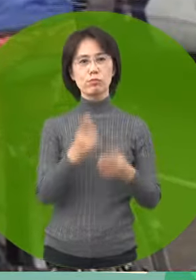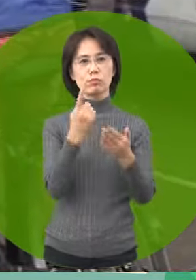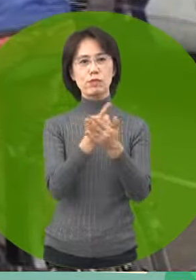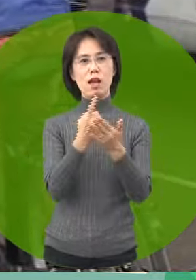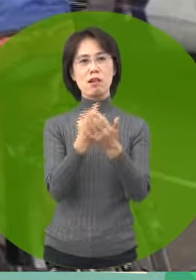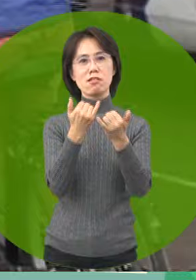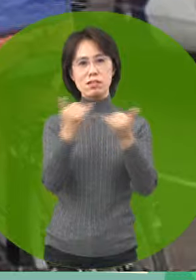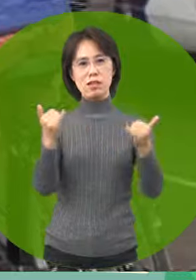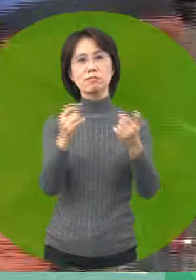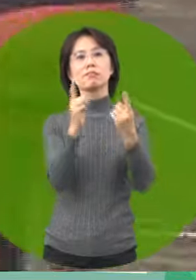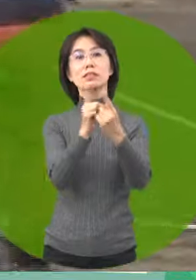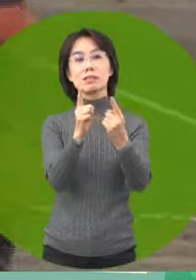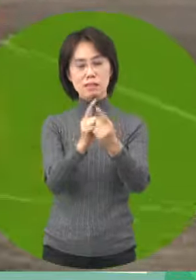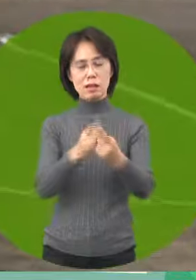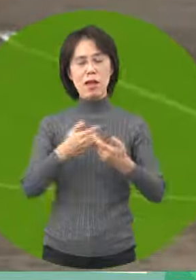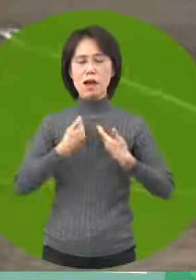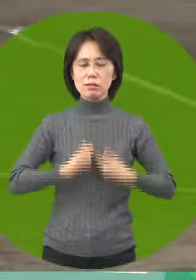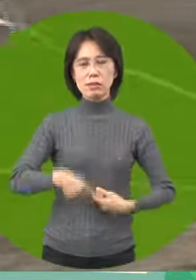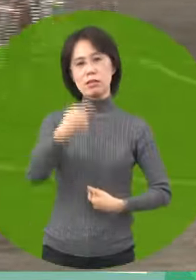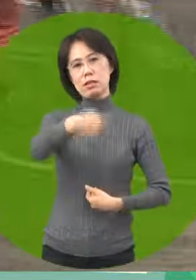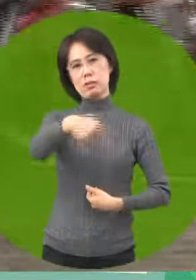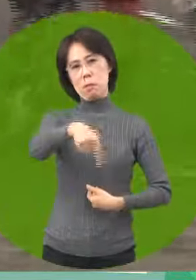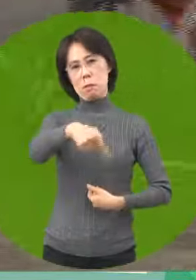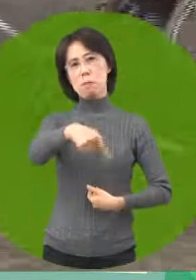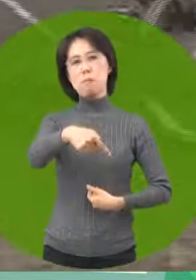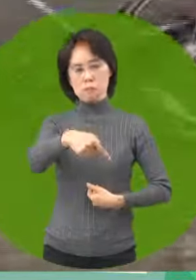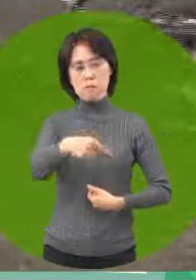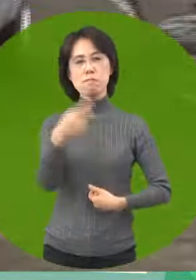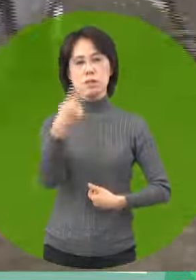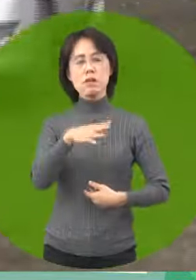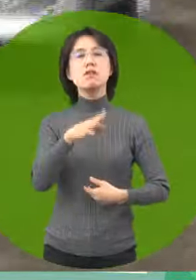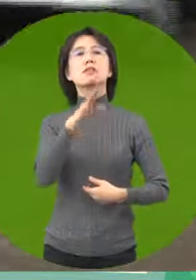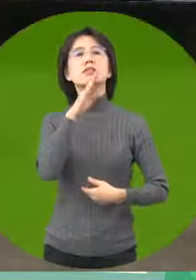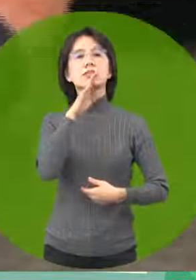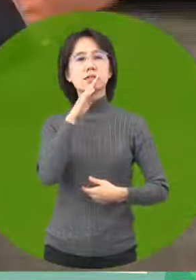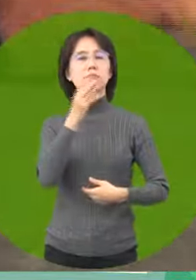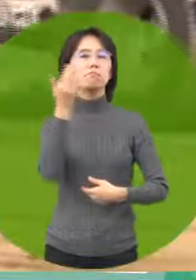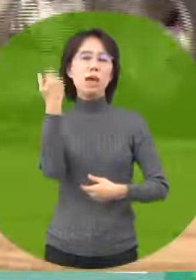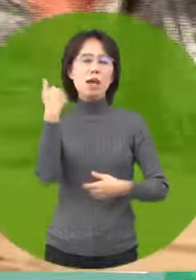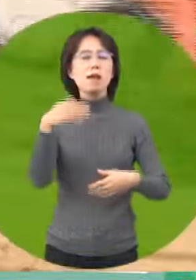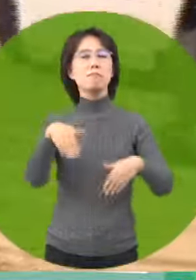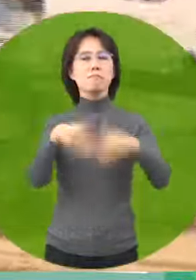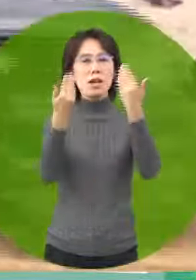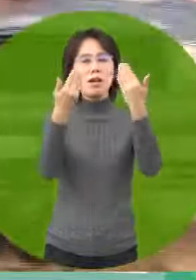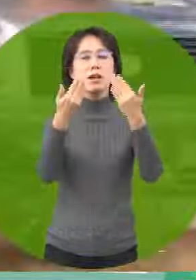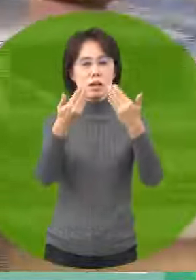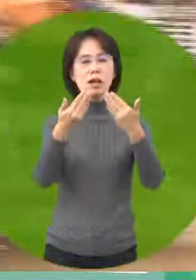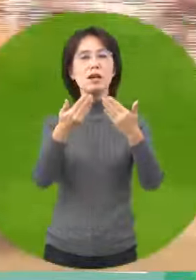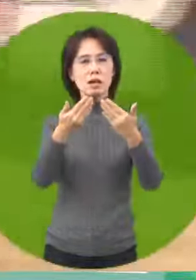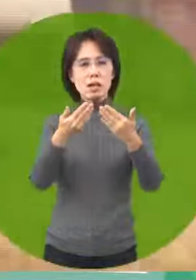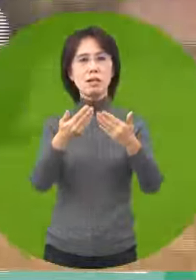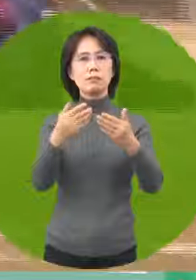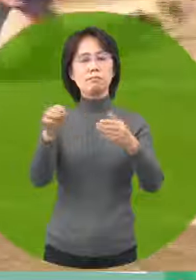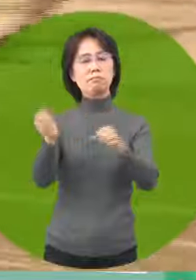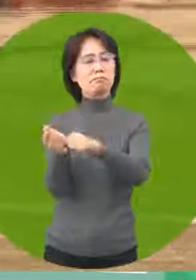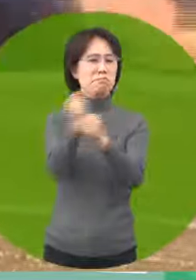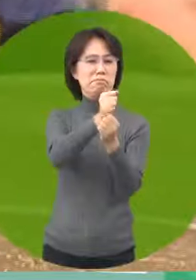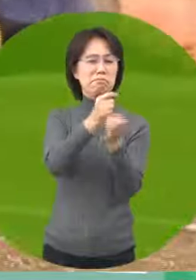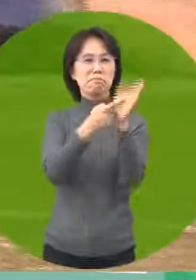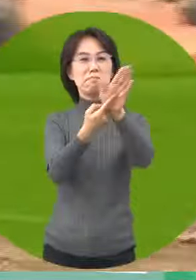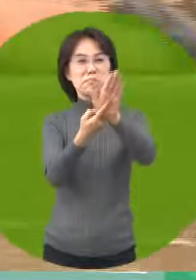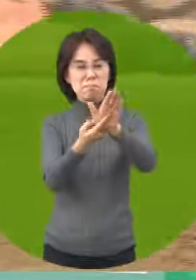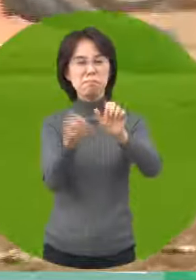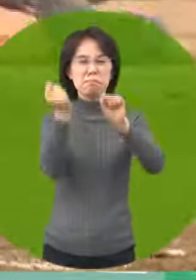安全指導を行うほか、実際に起きた事故をスタントマンがその場で再現するスケアードストレートも行っています